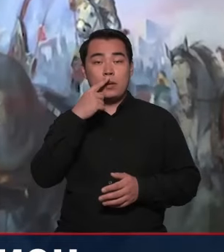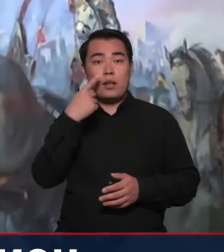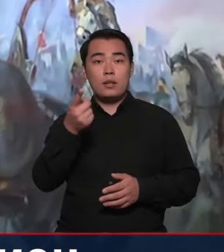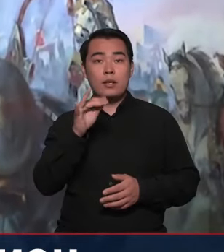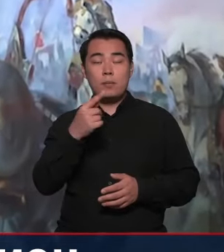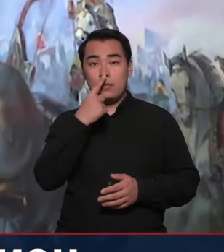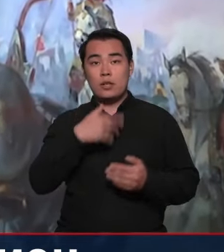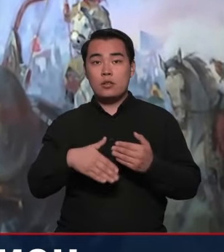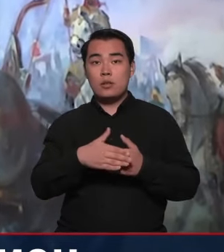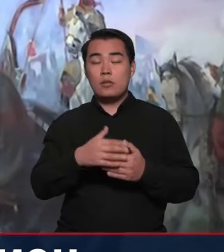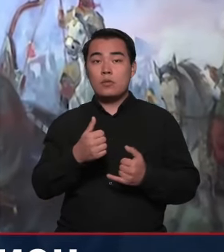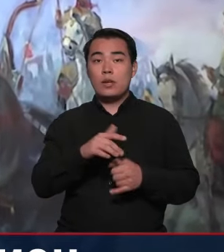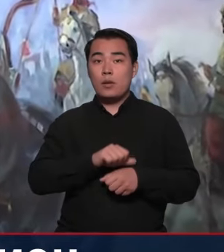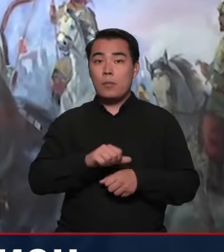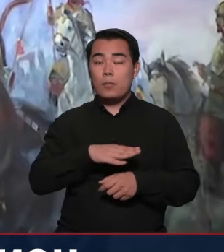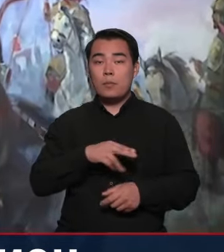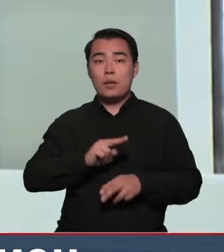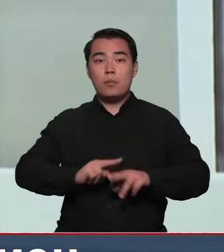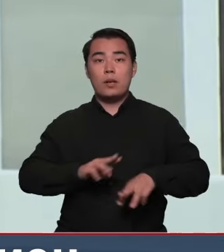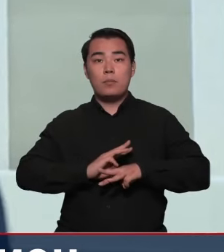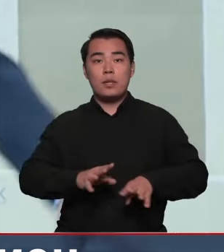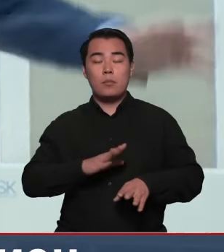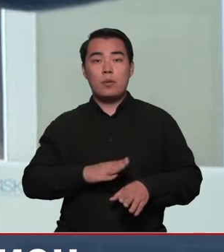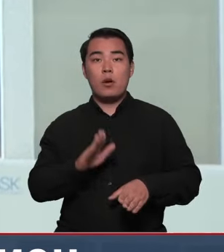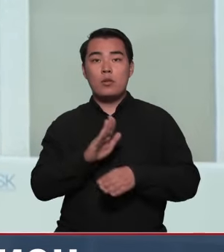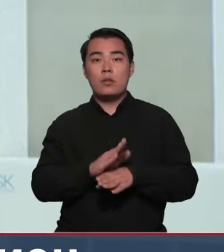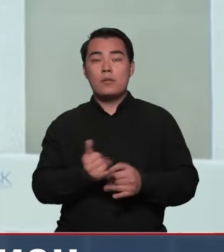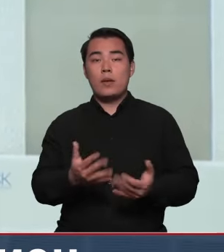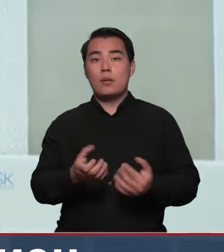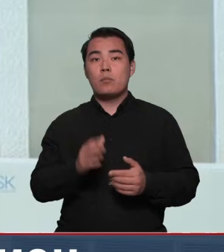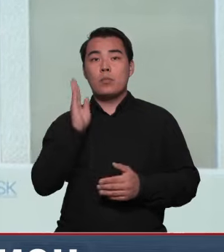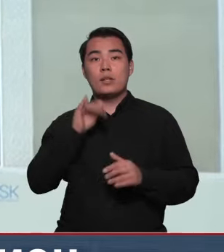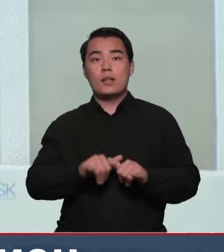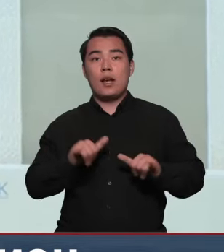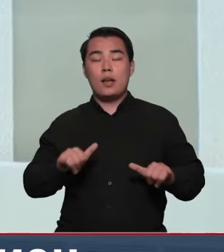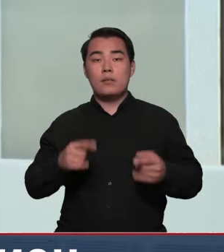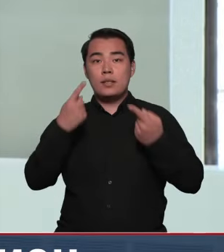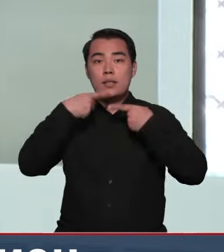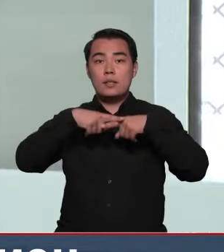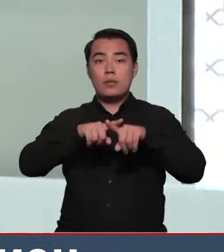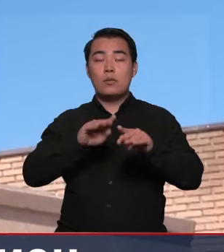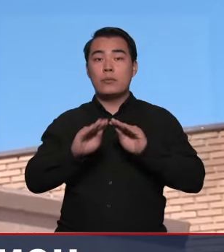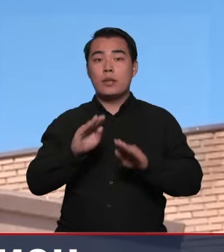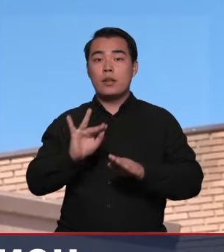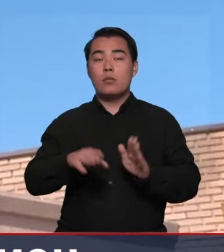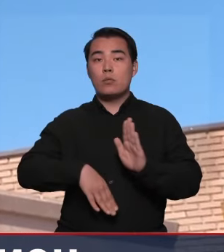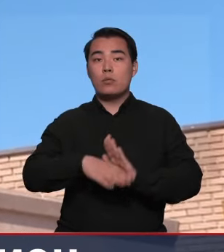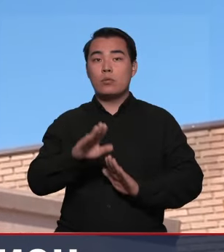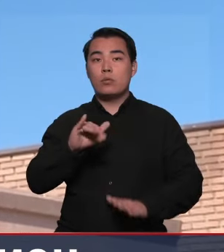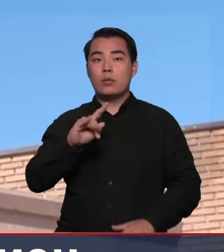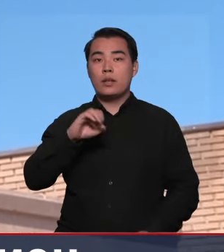ближнего зарубежья. Премьер-министр поручил принять все меры для дальнейшего развития инфраструктуры и улучшения